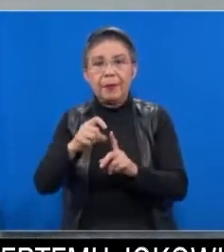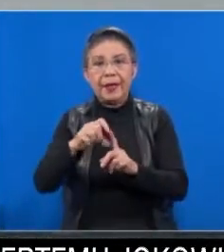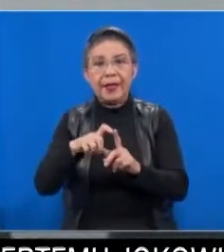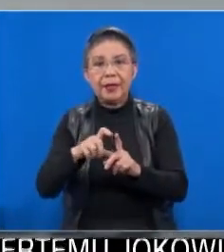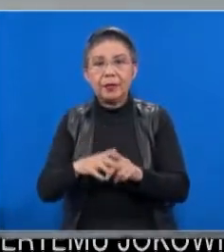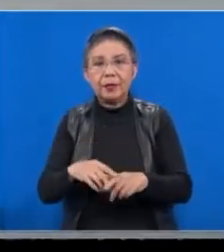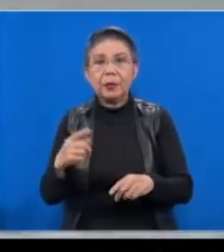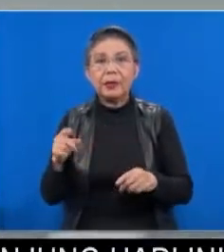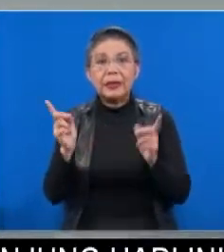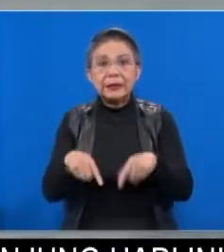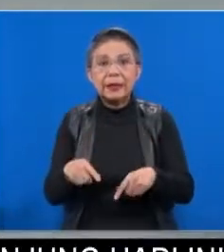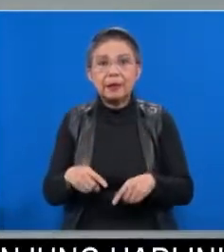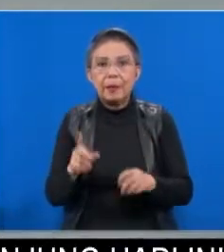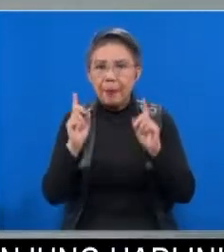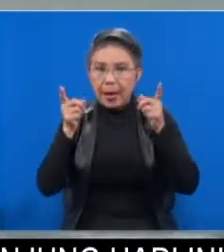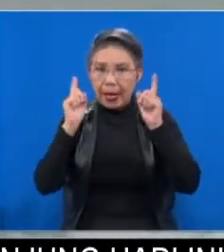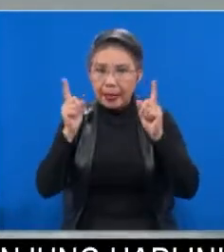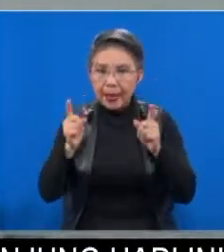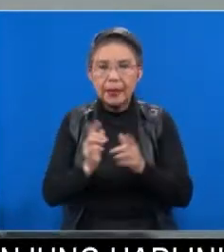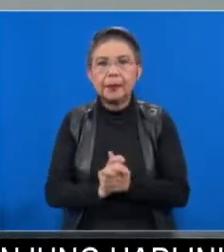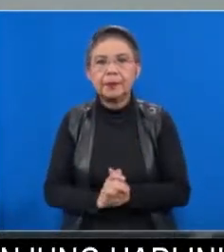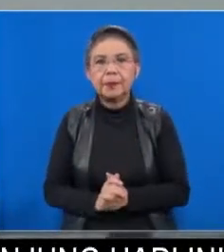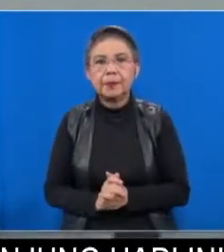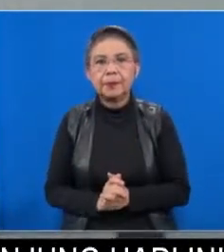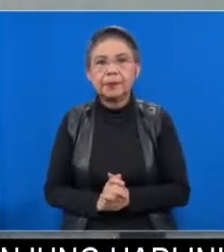fenomena angin puting beliung sangat berbahaya bagi warga.